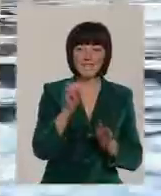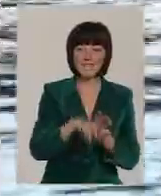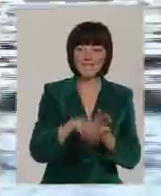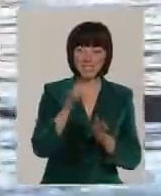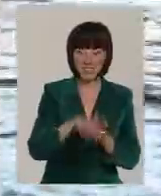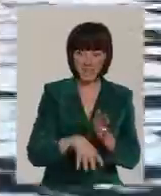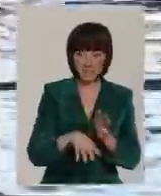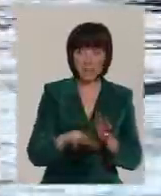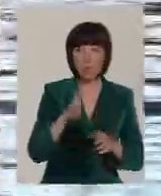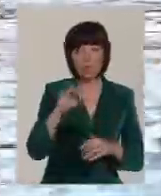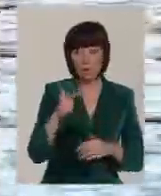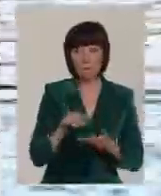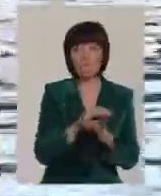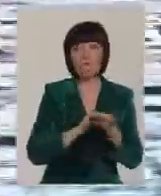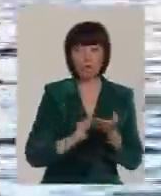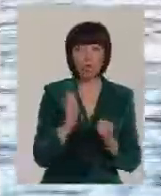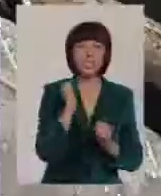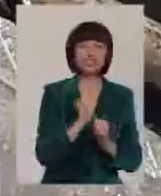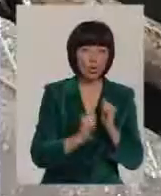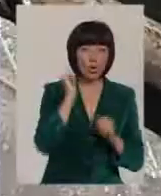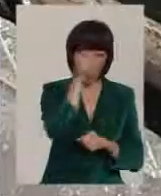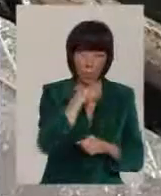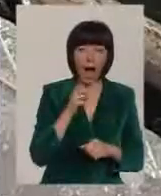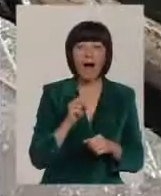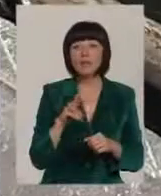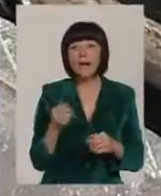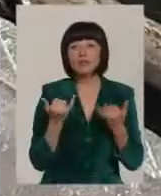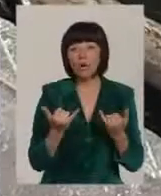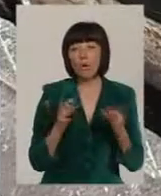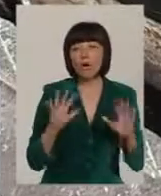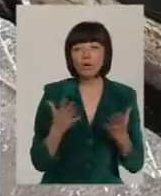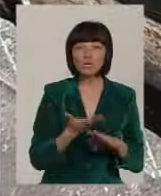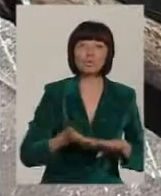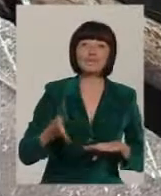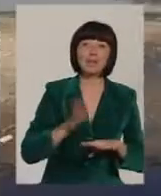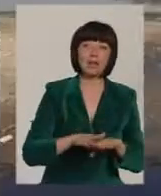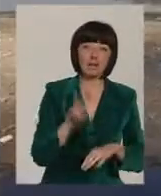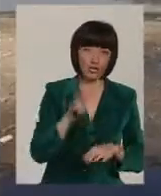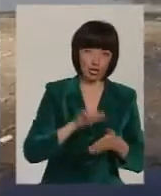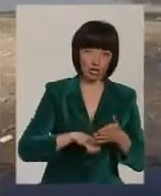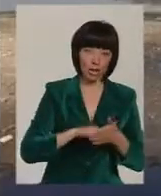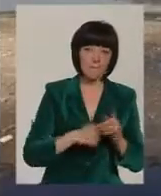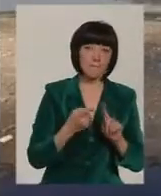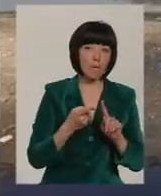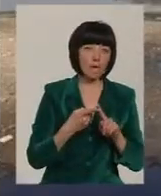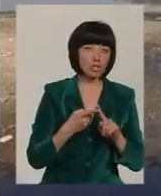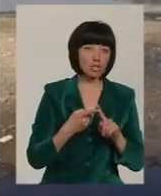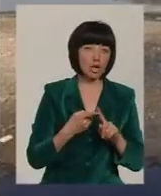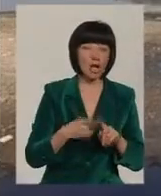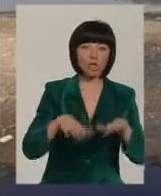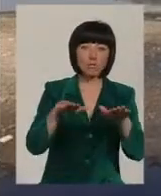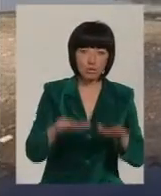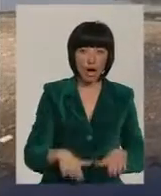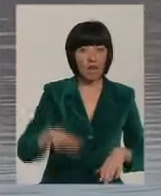у Південний Буг повторюється з року в рік. Але цього разу все ускладнили два чинники. По-перше, спускання води